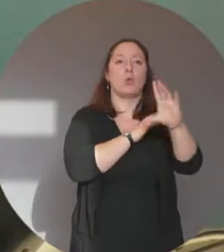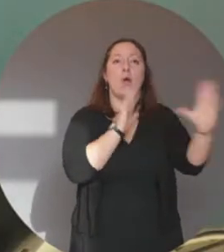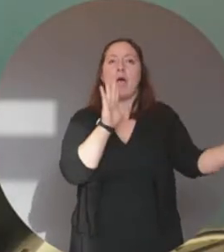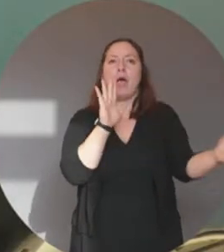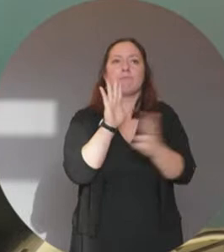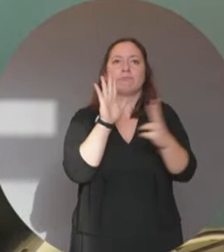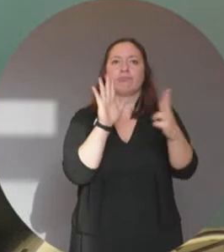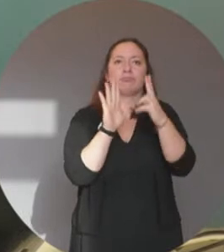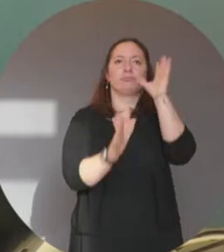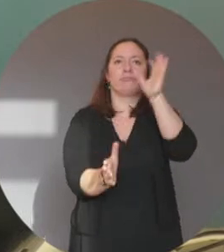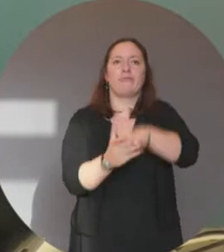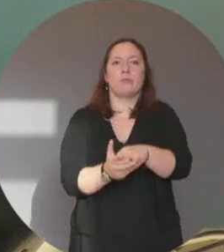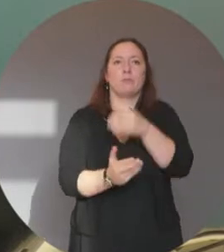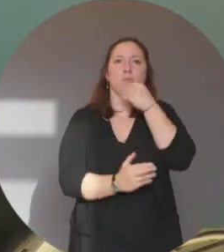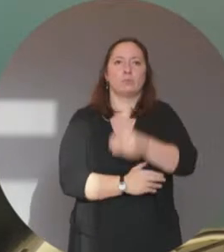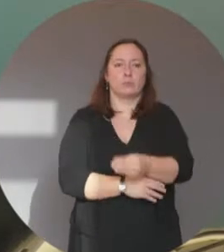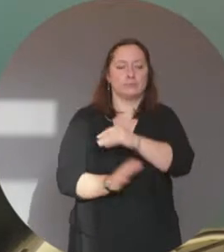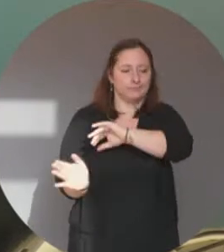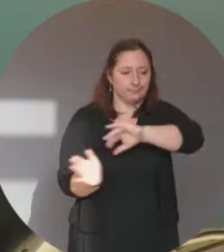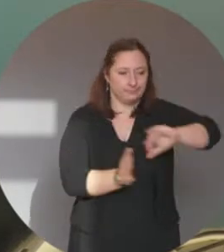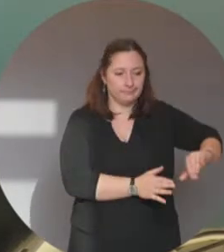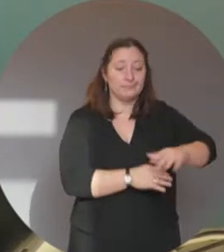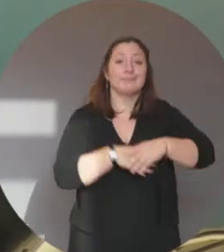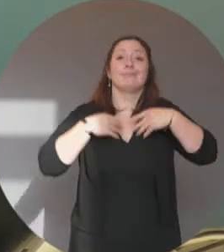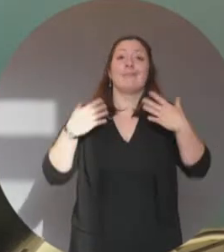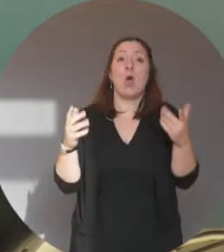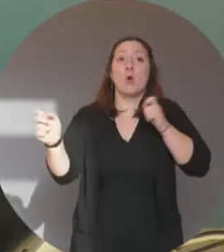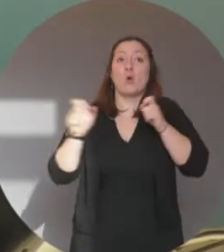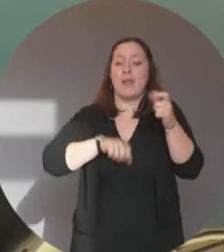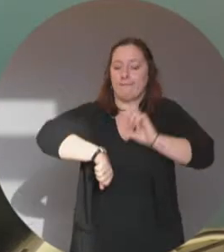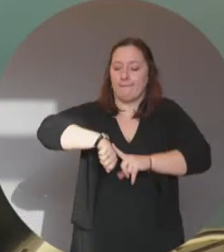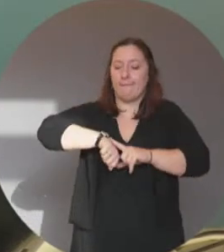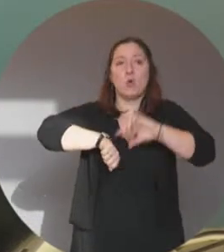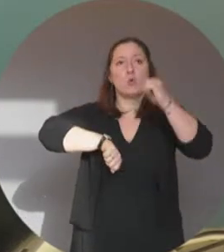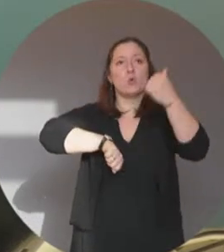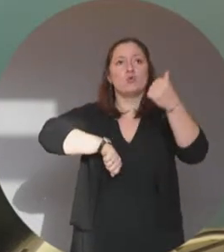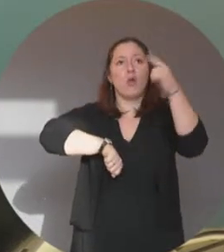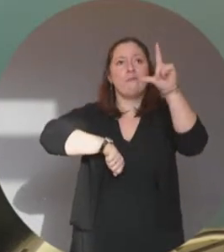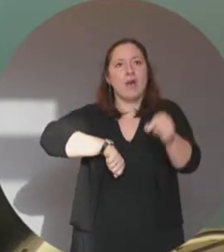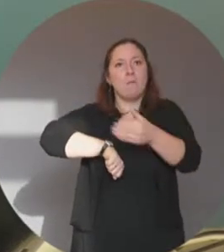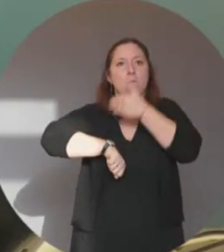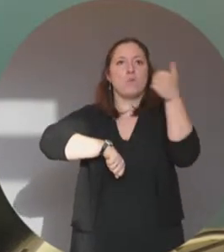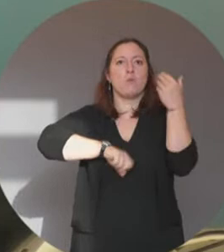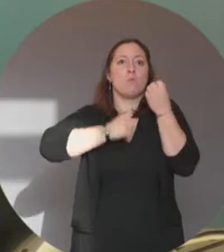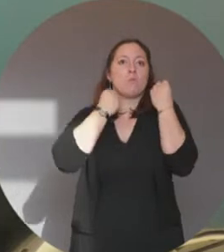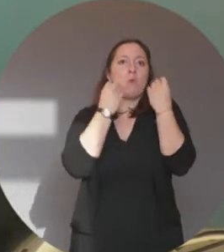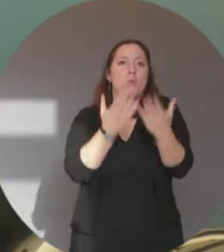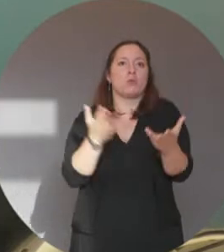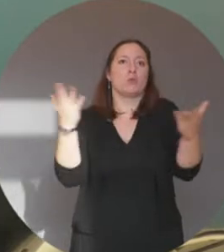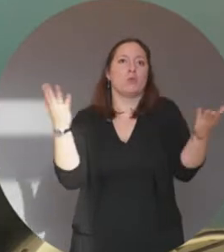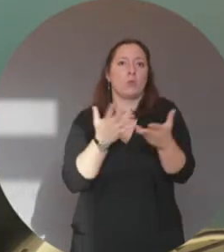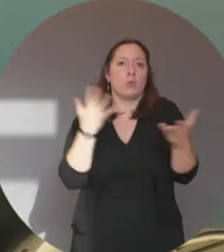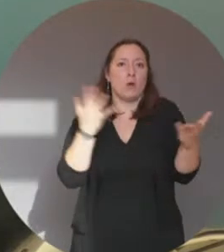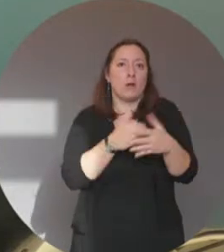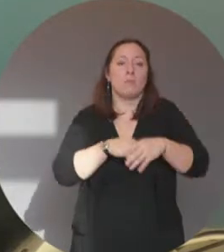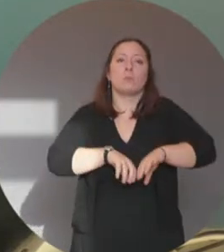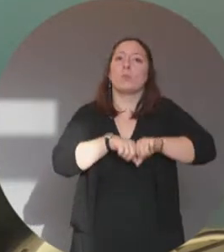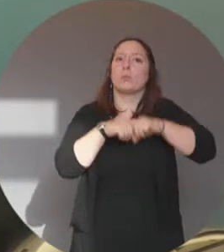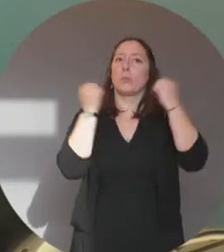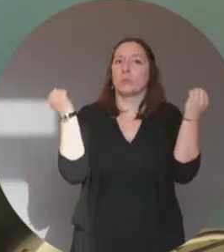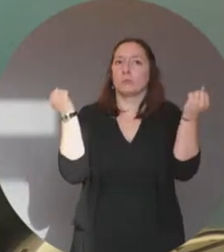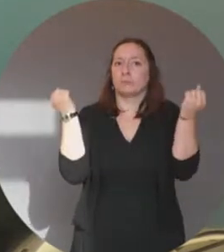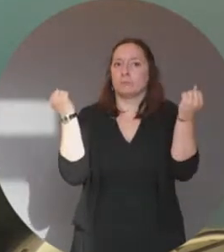amender bien alors mes chers collègues il est 13h20 je vous propose que nous fassions une pause